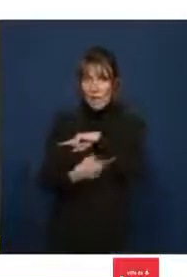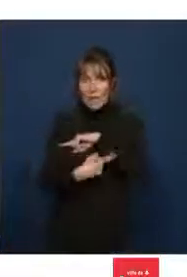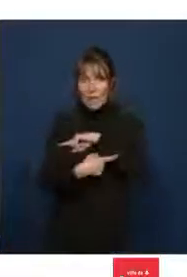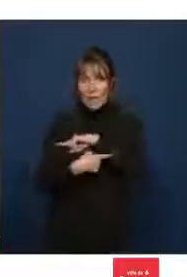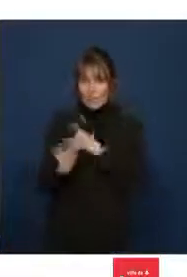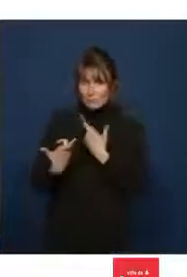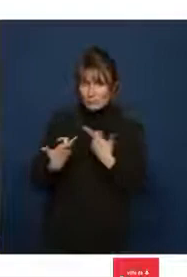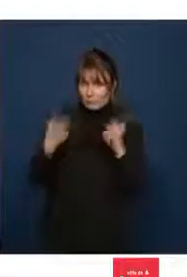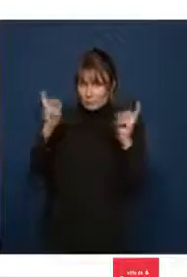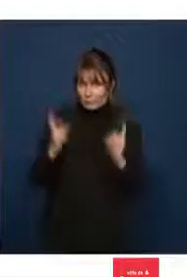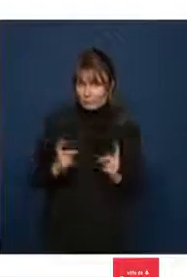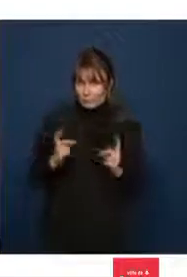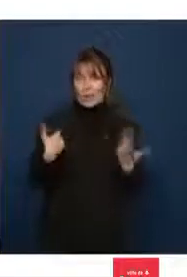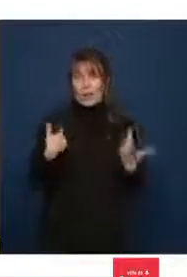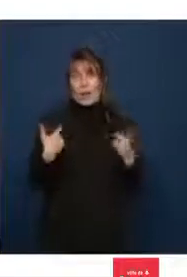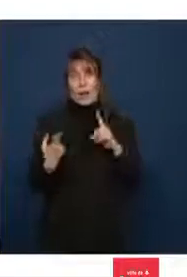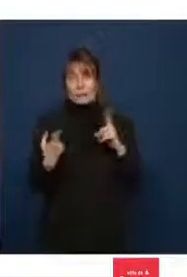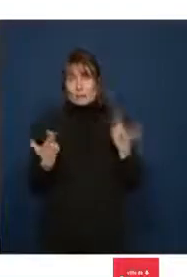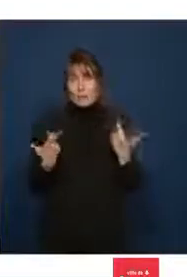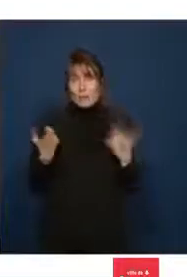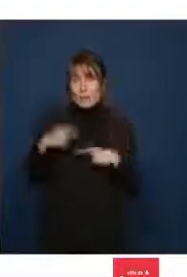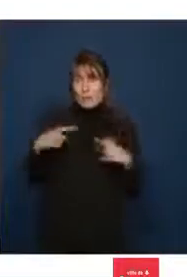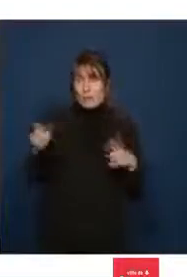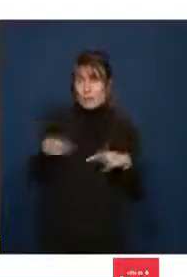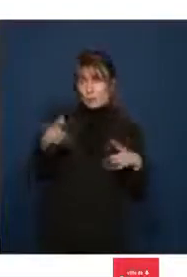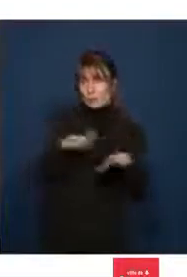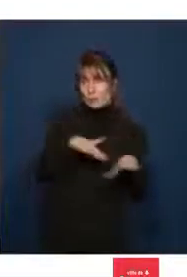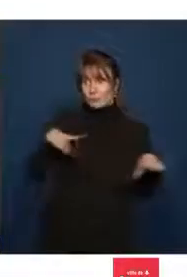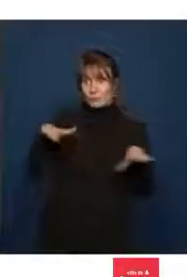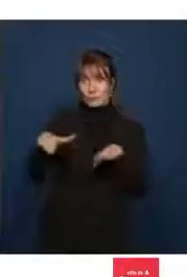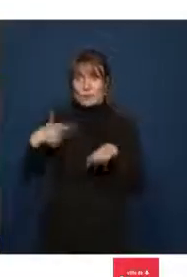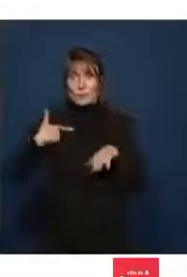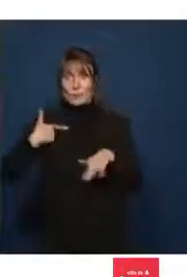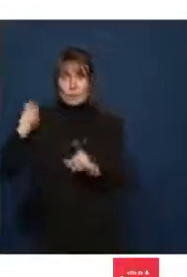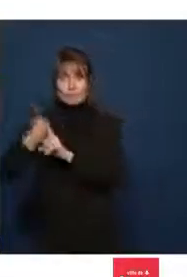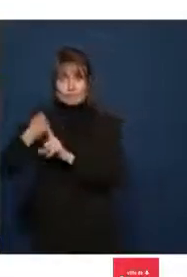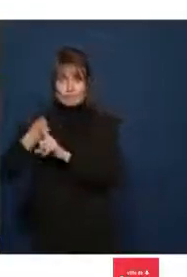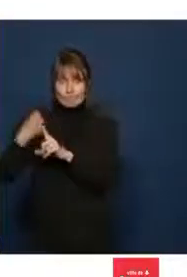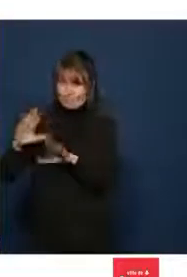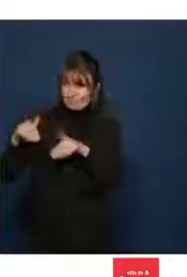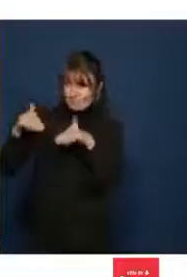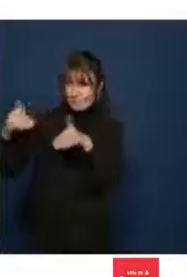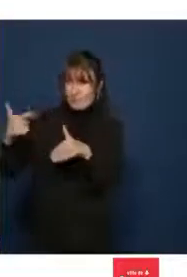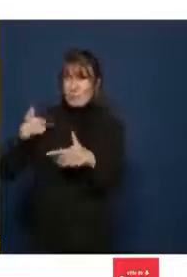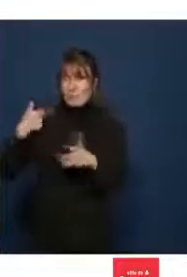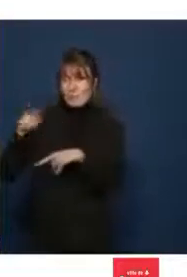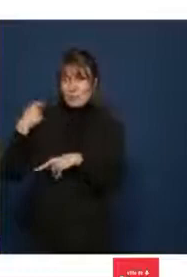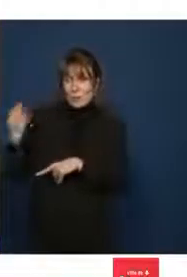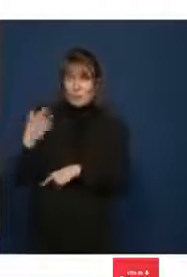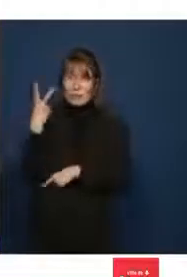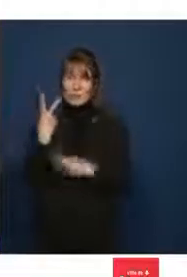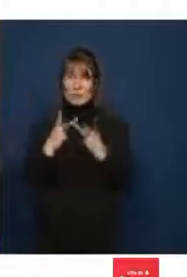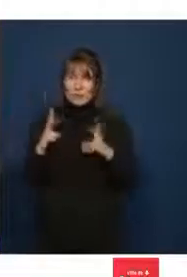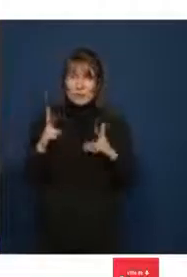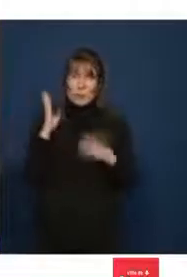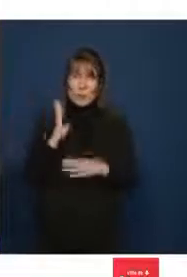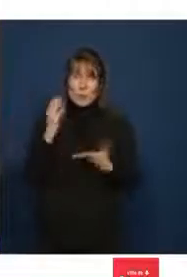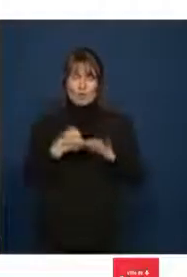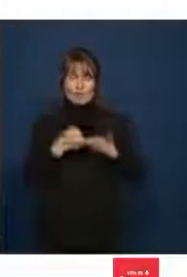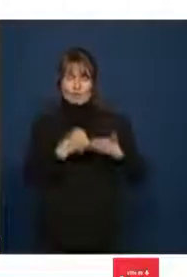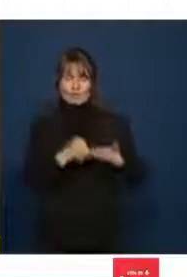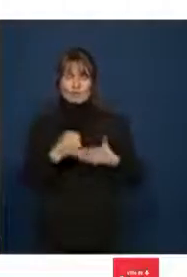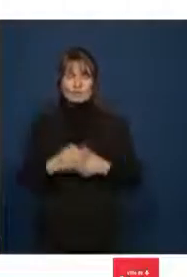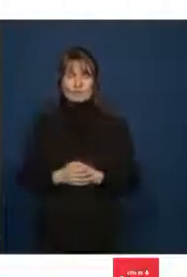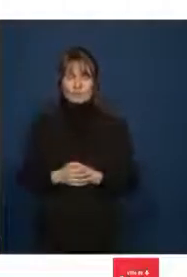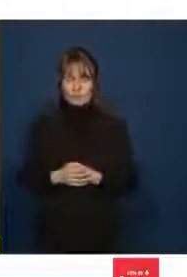est constante, ce qui nécessite de mobiliser la police municipale à l'appui de celle nationale. On